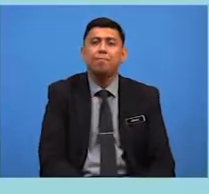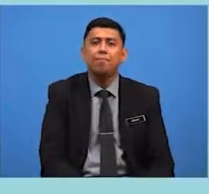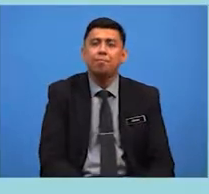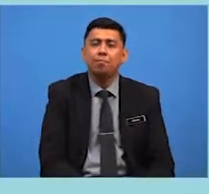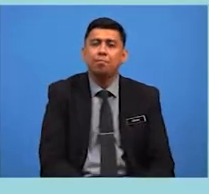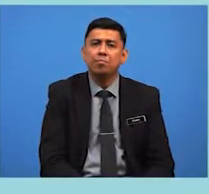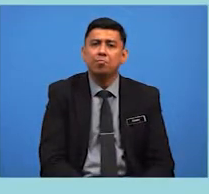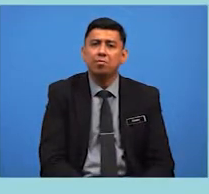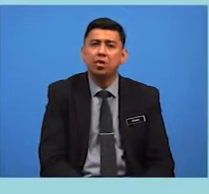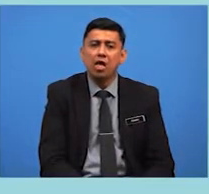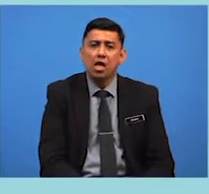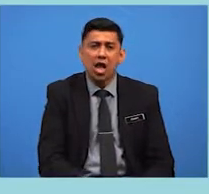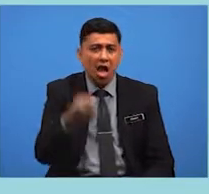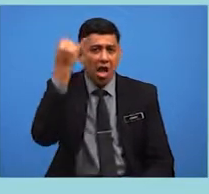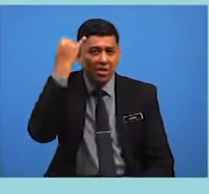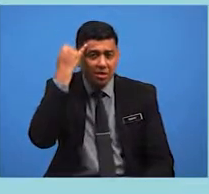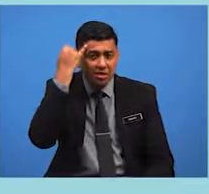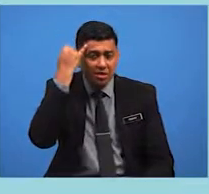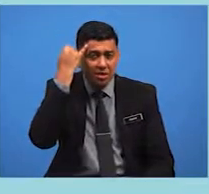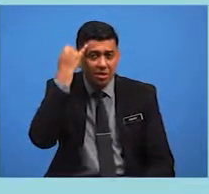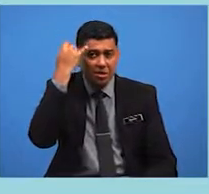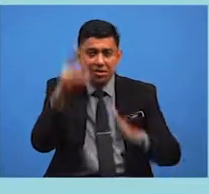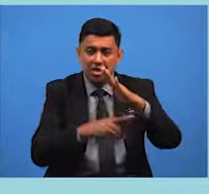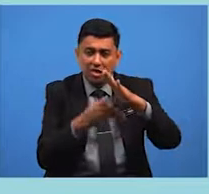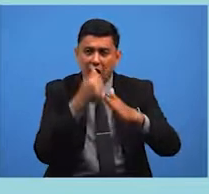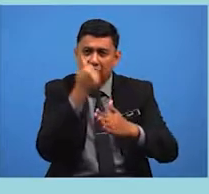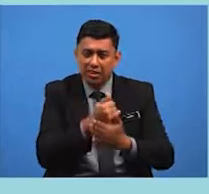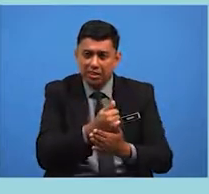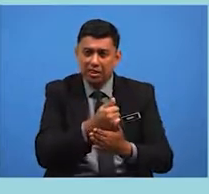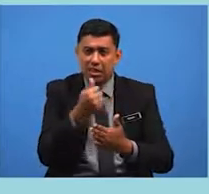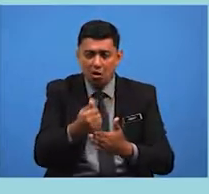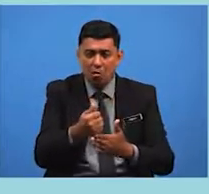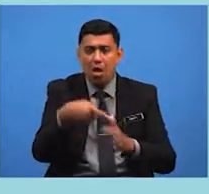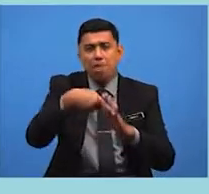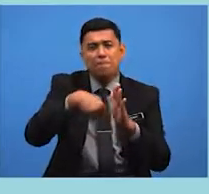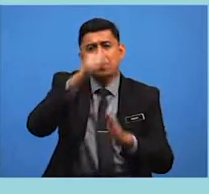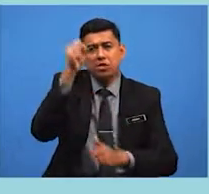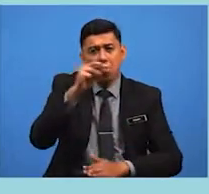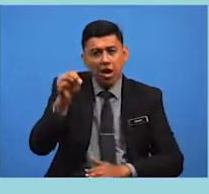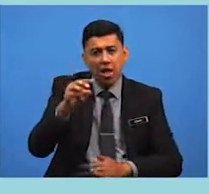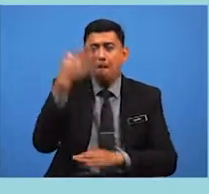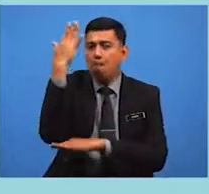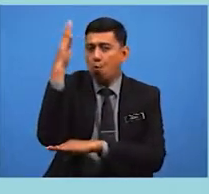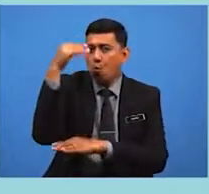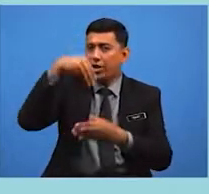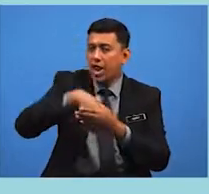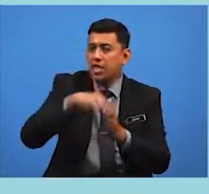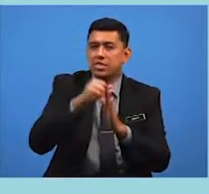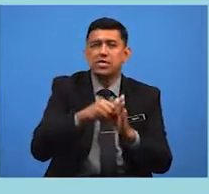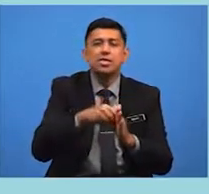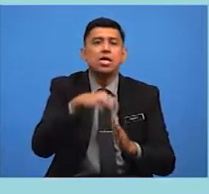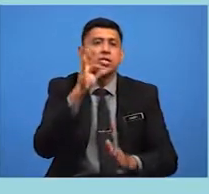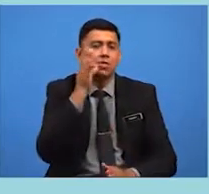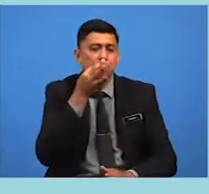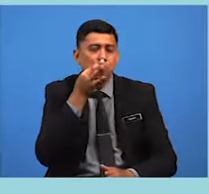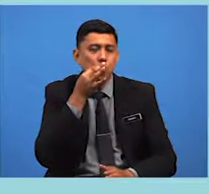Tema merupakan idea dasar atau persoalan pokok dalam sesebuah karya sastra. Jadi,